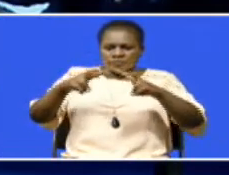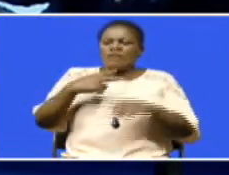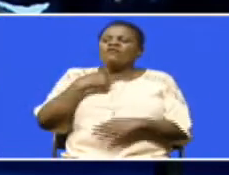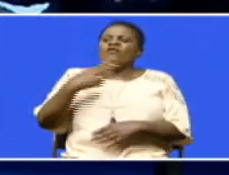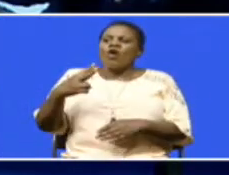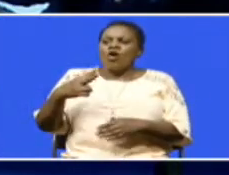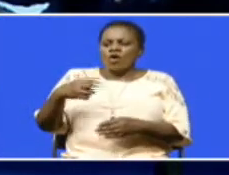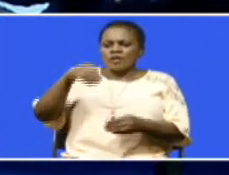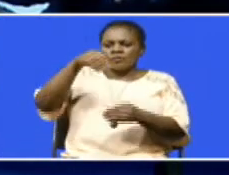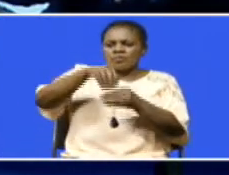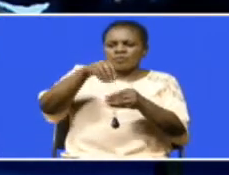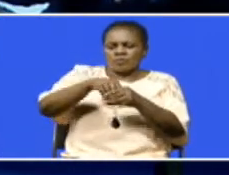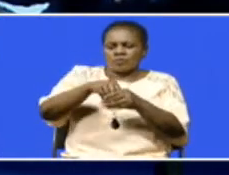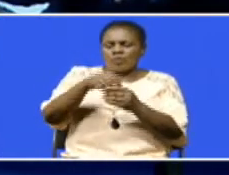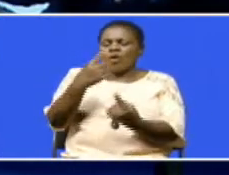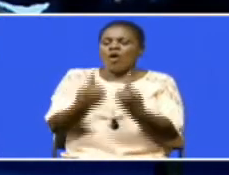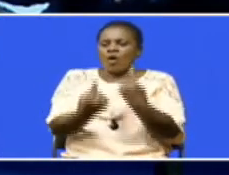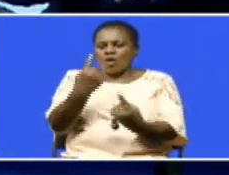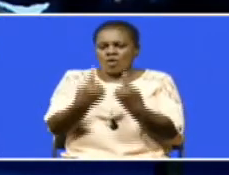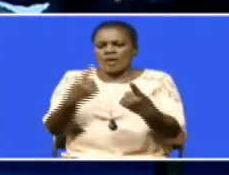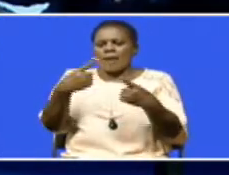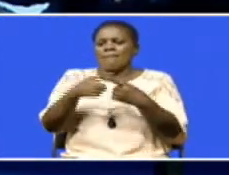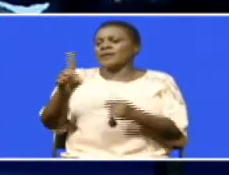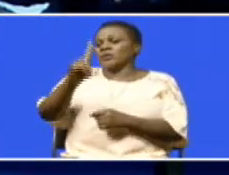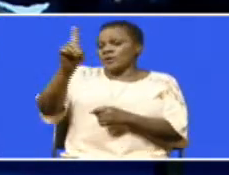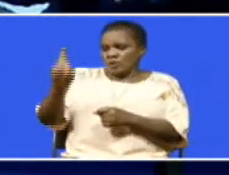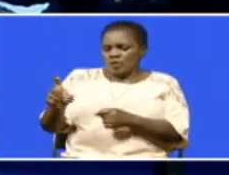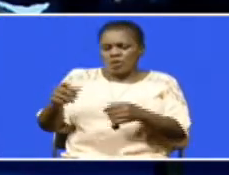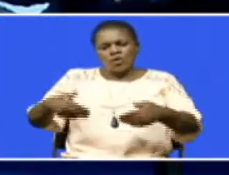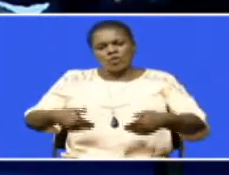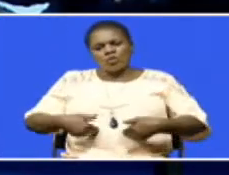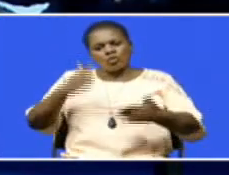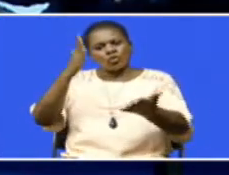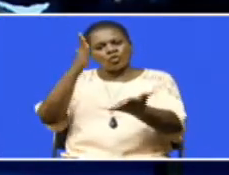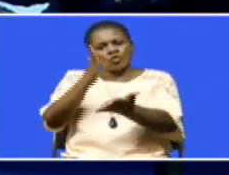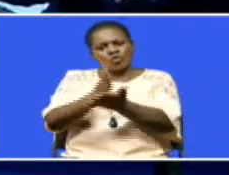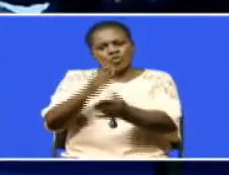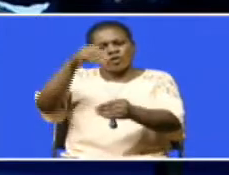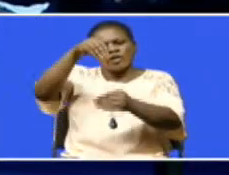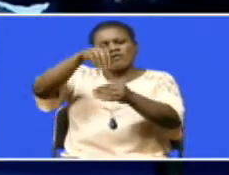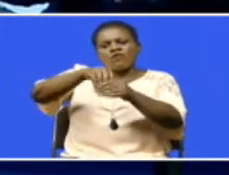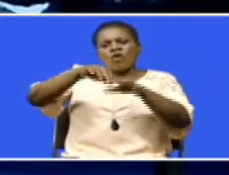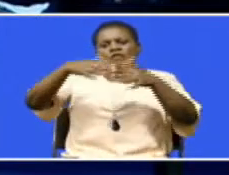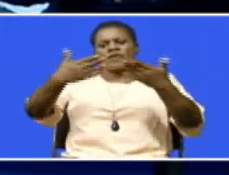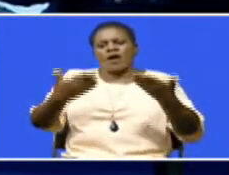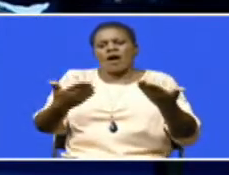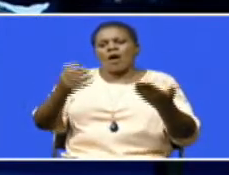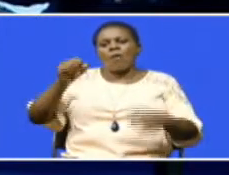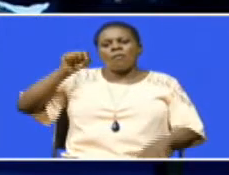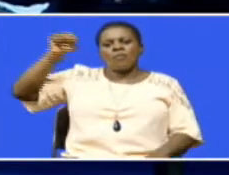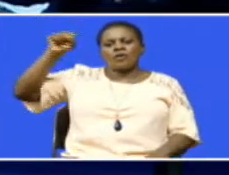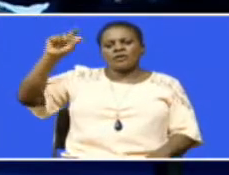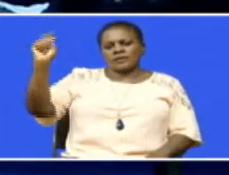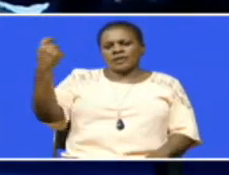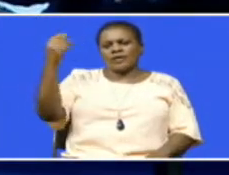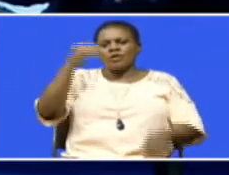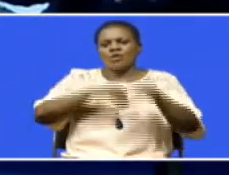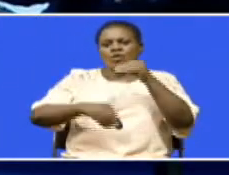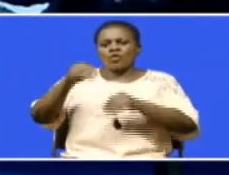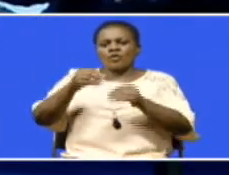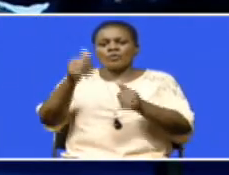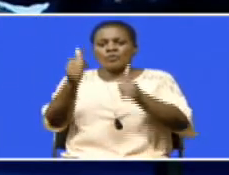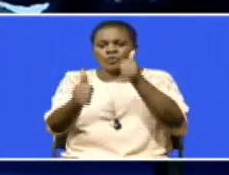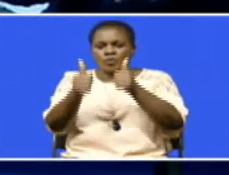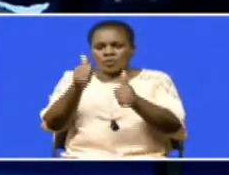sauti ya vijana vimekuwa vikishika kasi. Lakini je, vijana wana sehemu gani katika siasa za Kenya na mchango wao ni